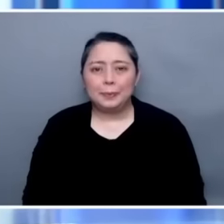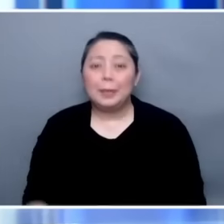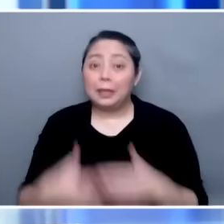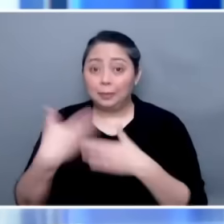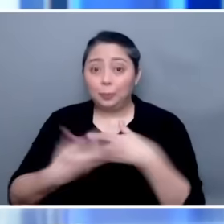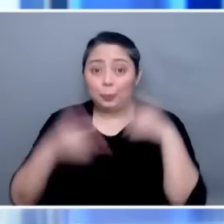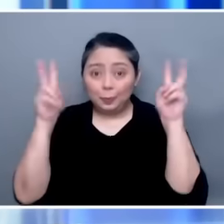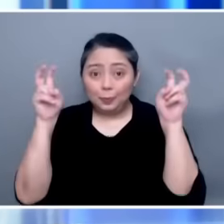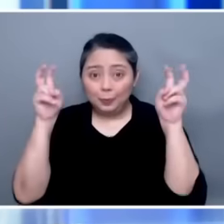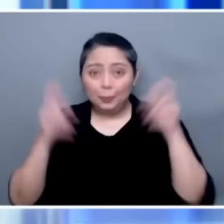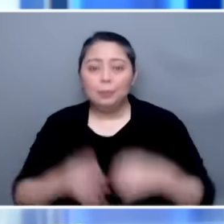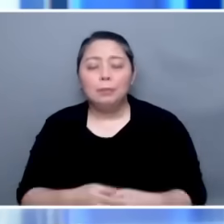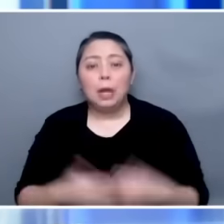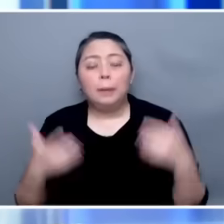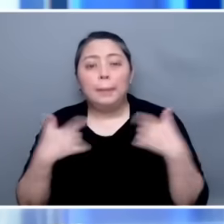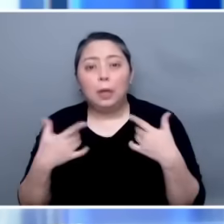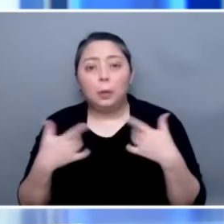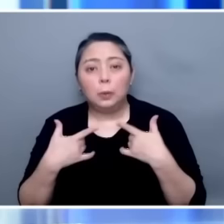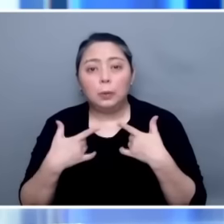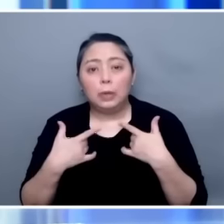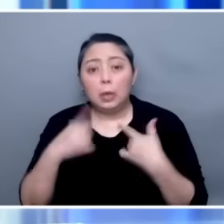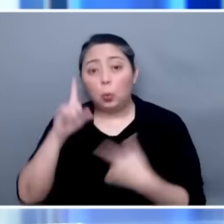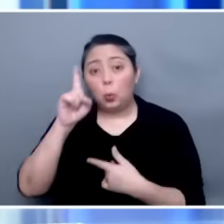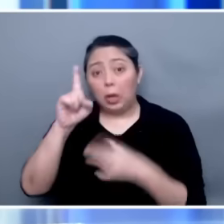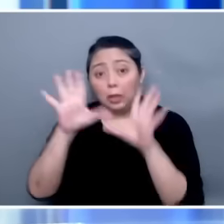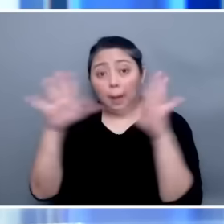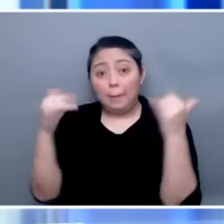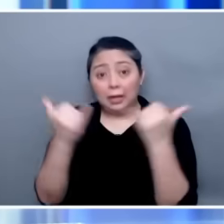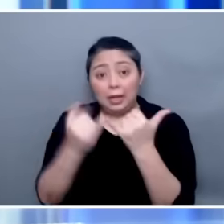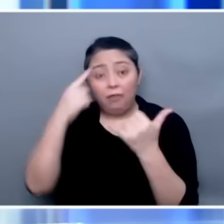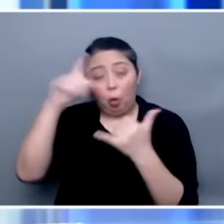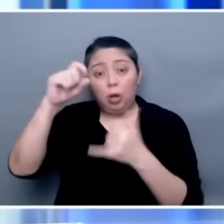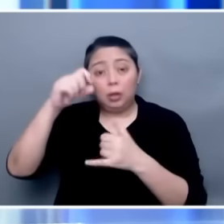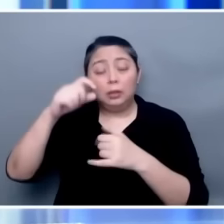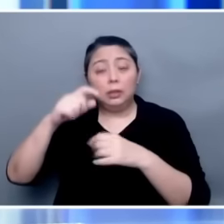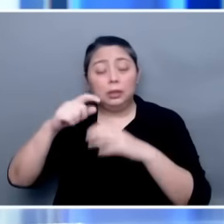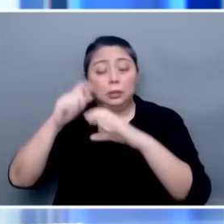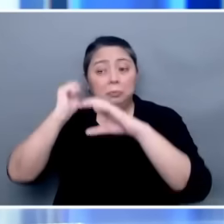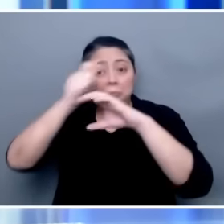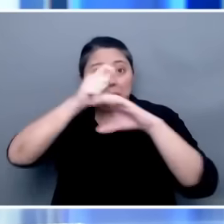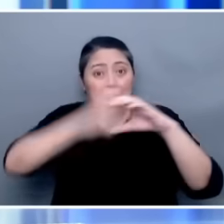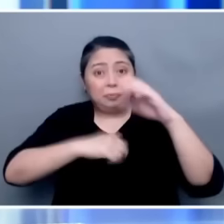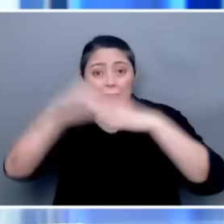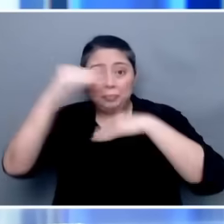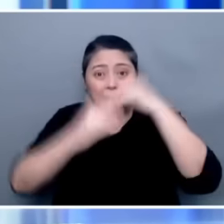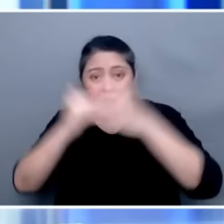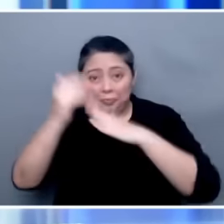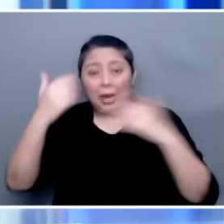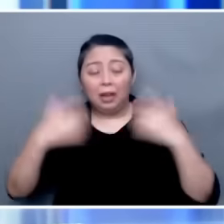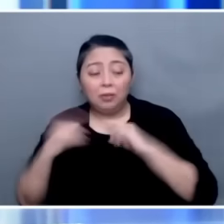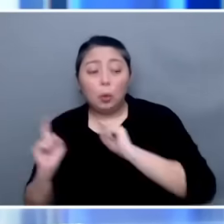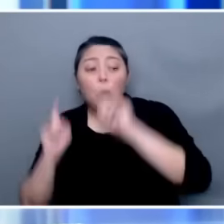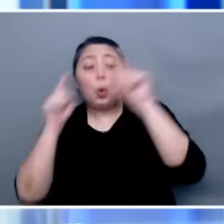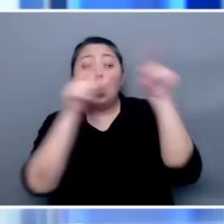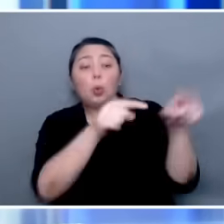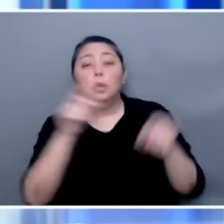Lumutang ang may-ari ng isang construction company sa NBI at sinabing na-estapa raw siya ng isang subcontractor sa bangon marami